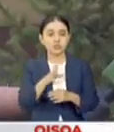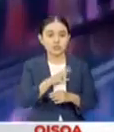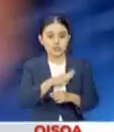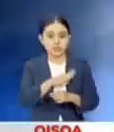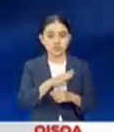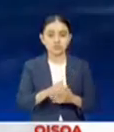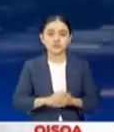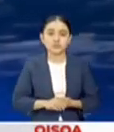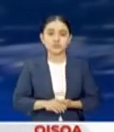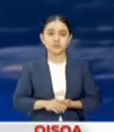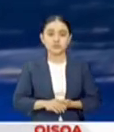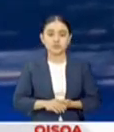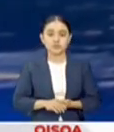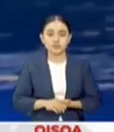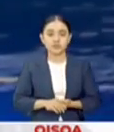kerak.